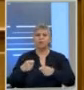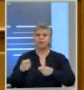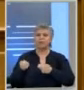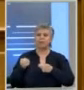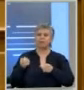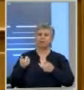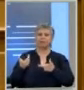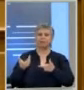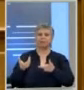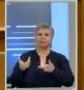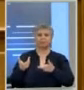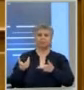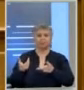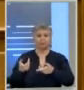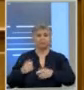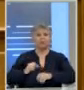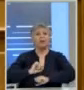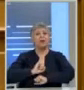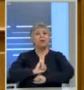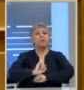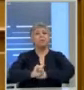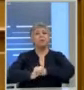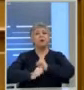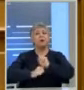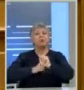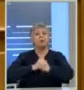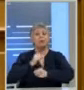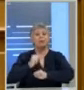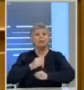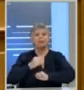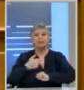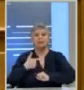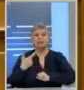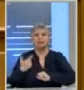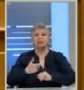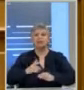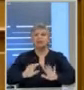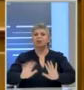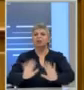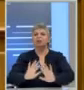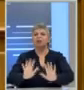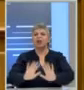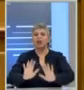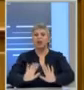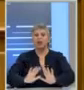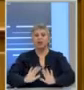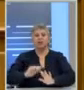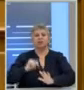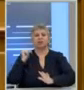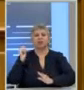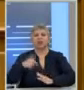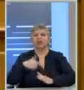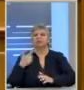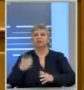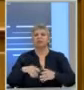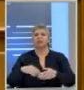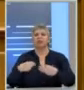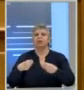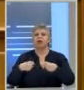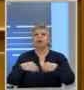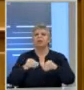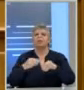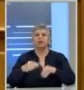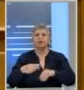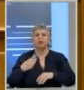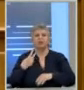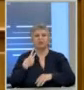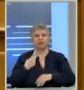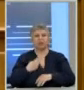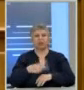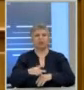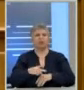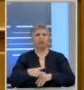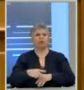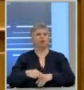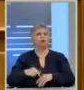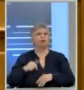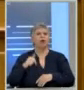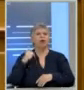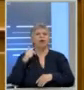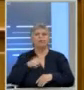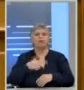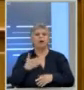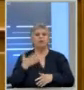ελέγξετε το ραδιοτηλεοπτικό τοπίο με τους κουμπάρους, με τους λαγούς και με το διαγωνισμό παροδία του κύριου